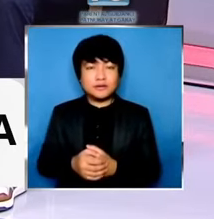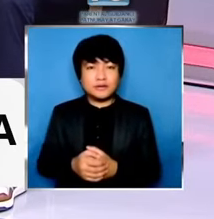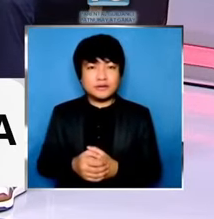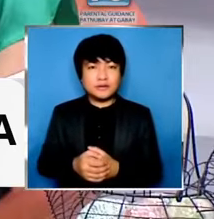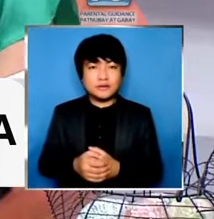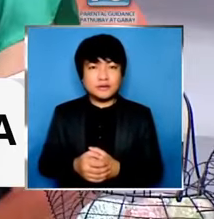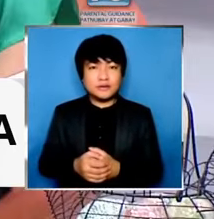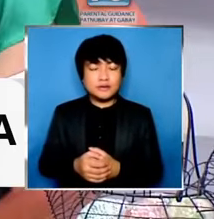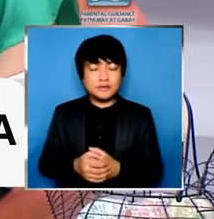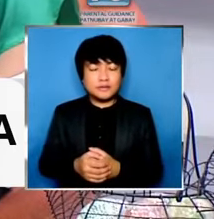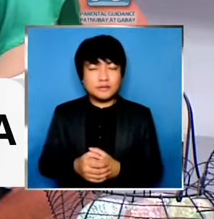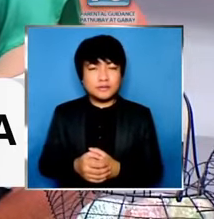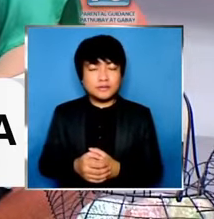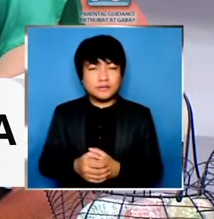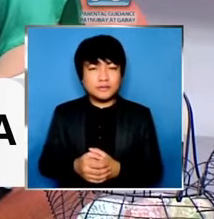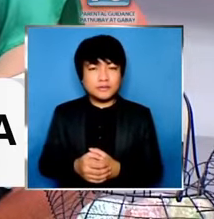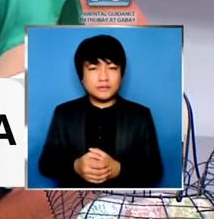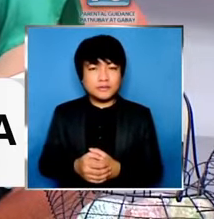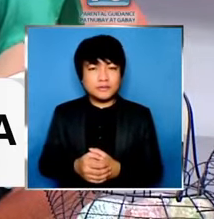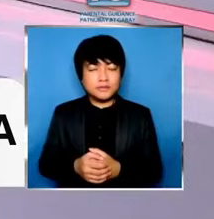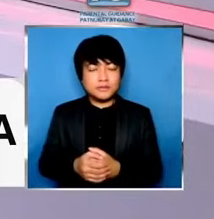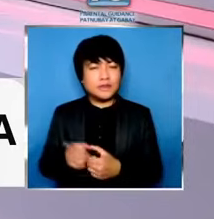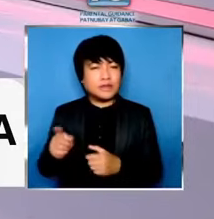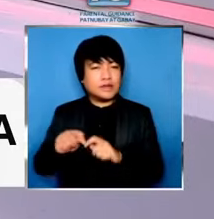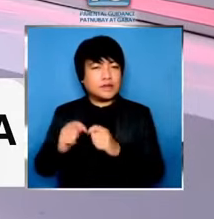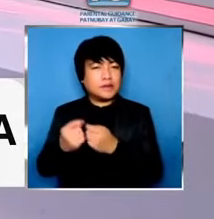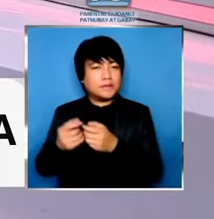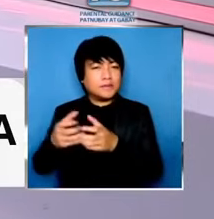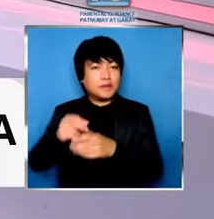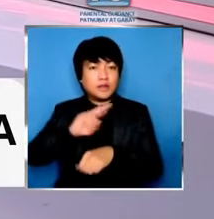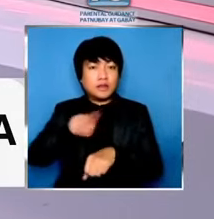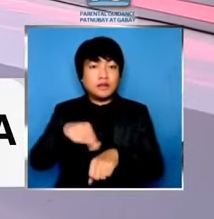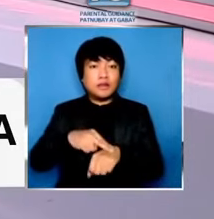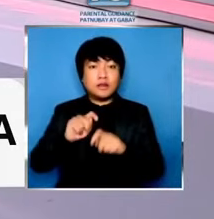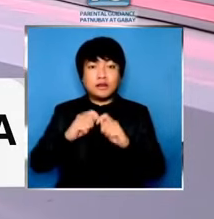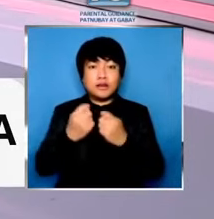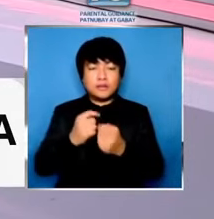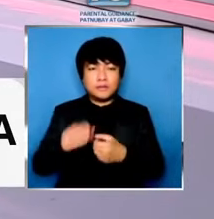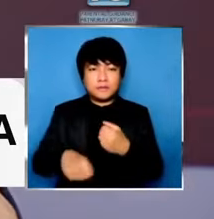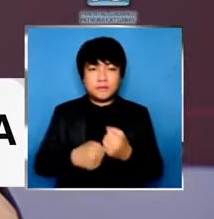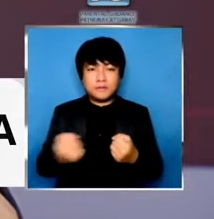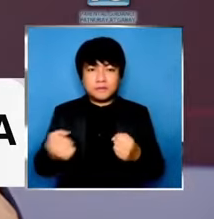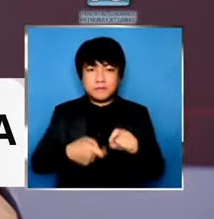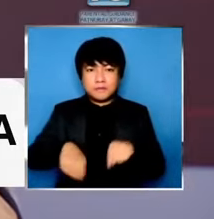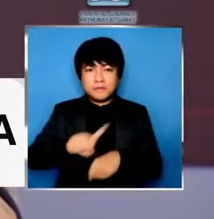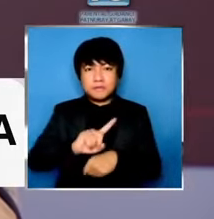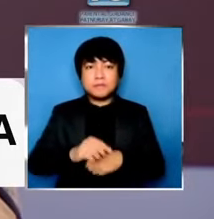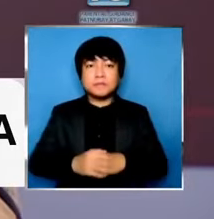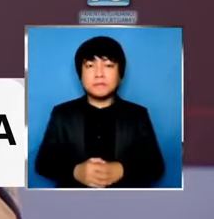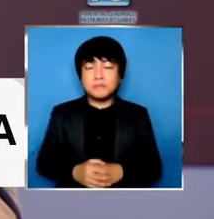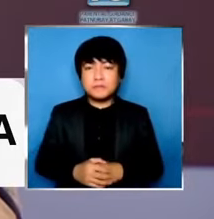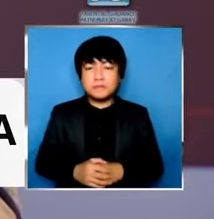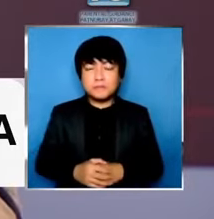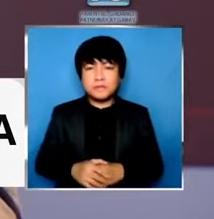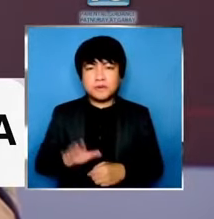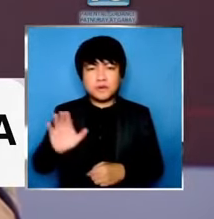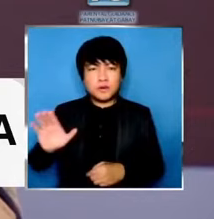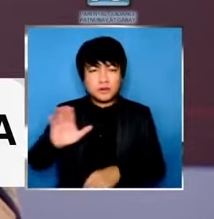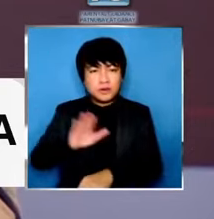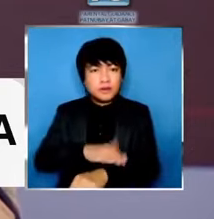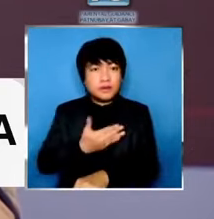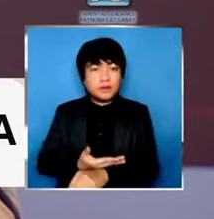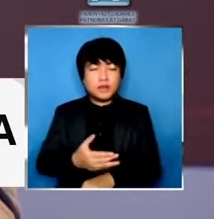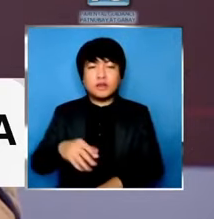noon. Kasi magkaka-team sila sa national team ng taekwondo. Ayan. Kilala ng mga tao yung anak mong si Joaquin, of course,